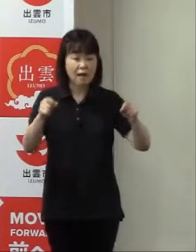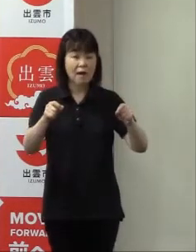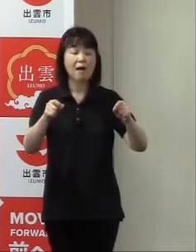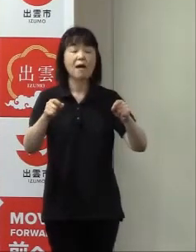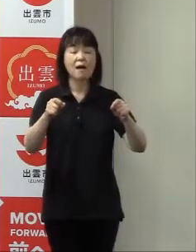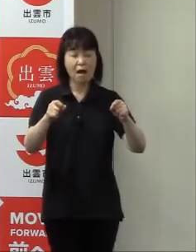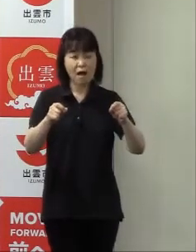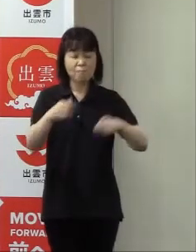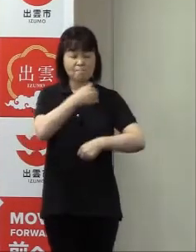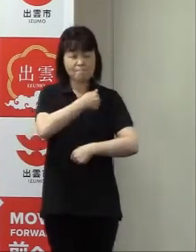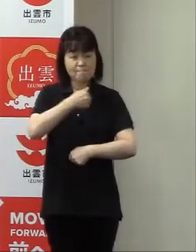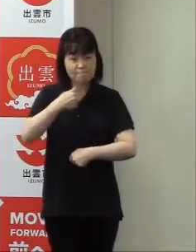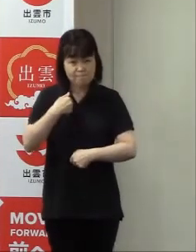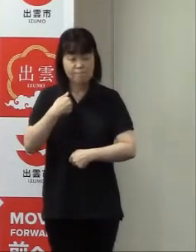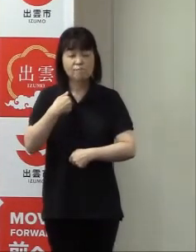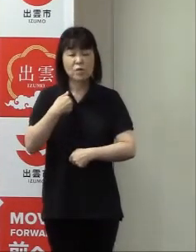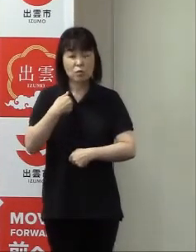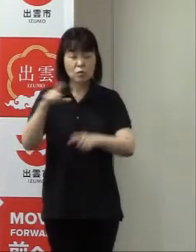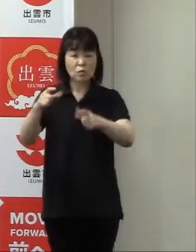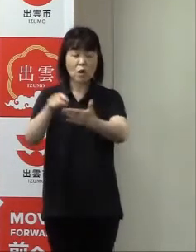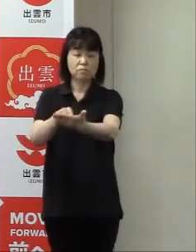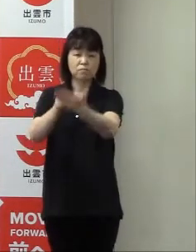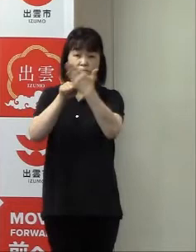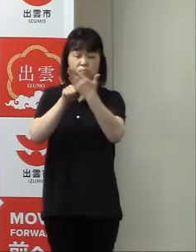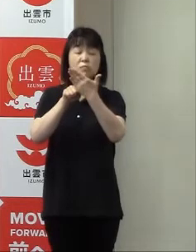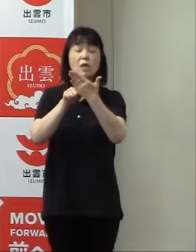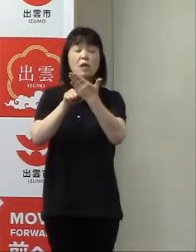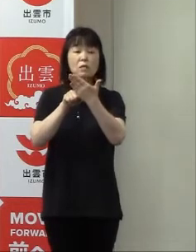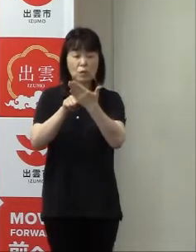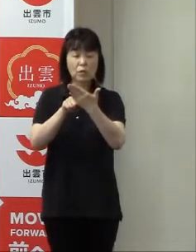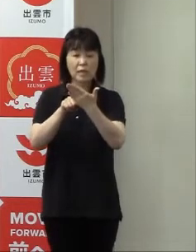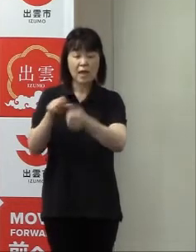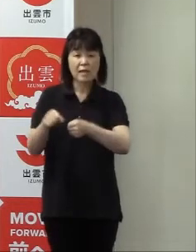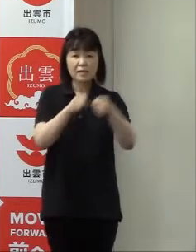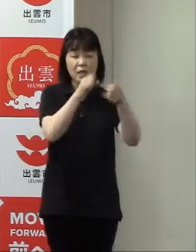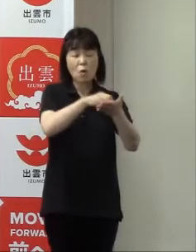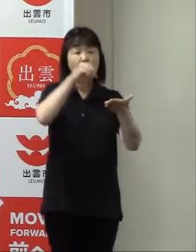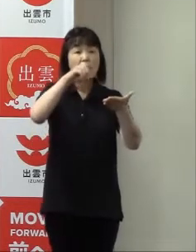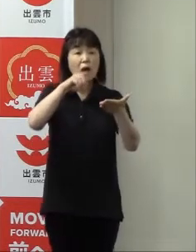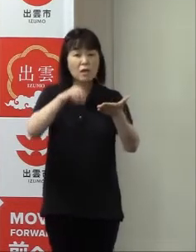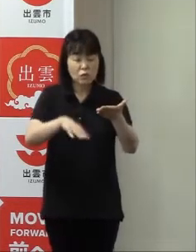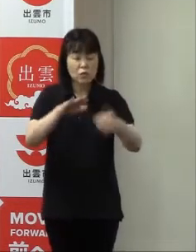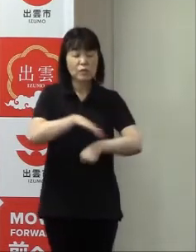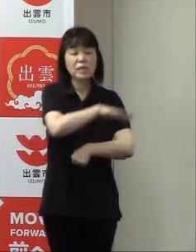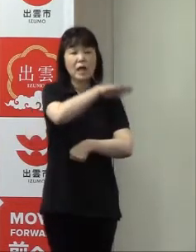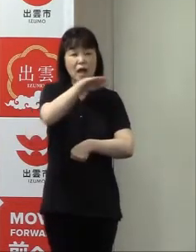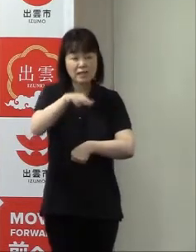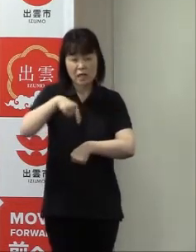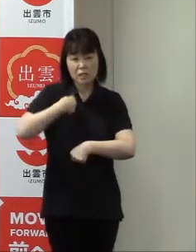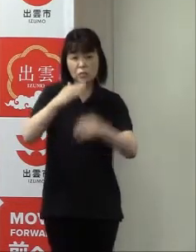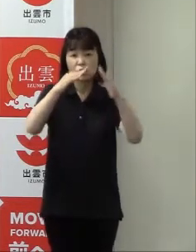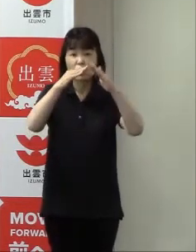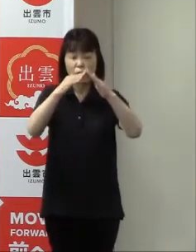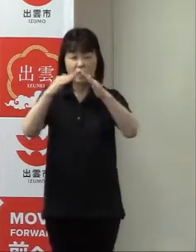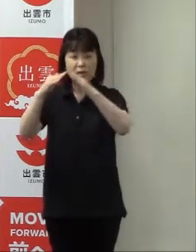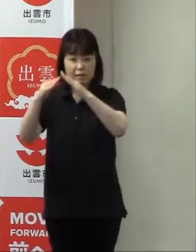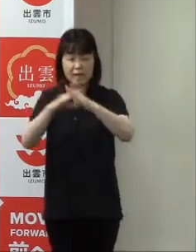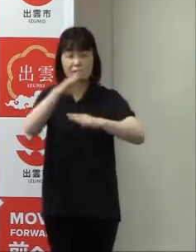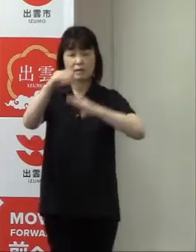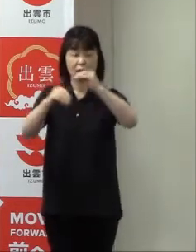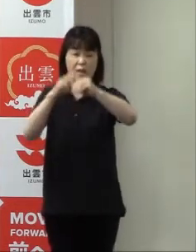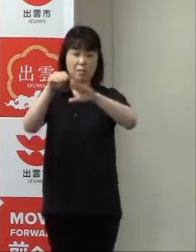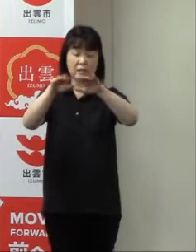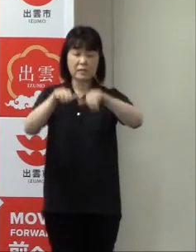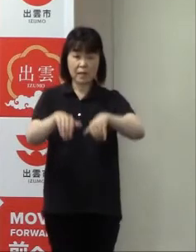の見解が示されたため、避難解除しそれぞれ帰宅されたところでございます。